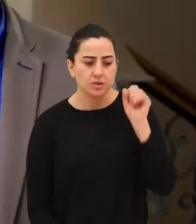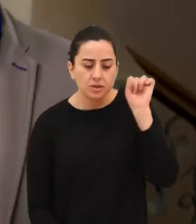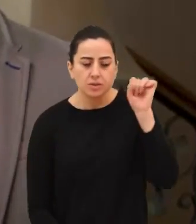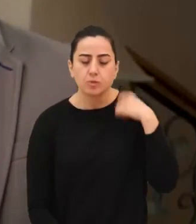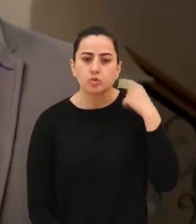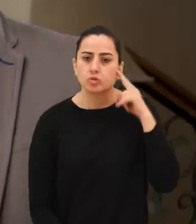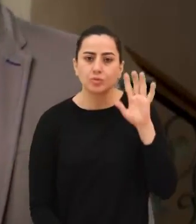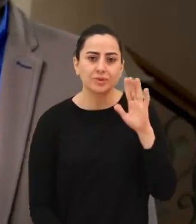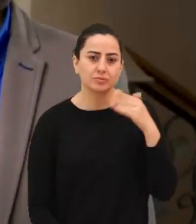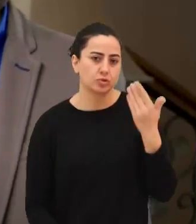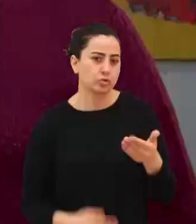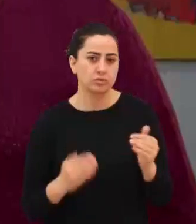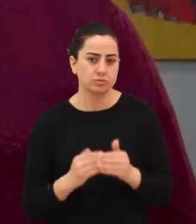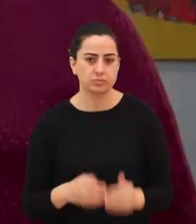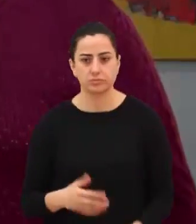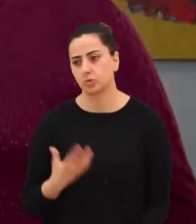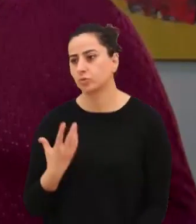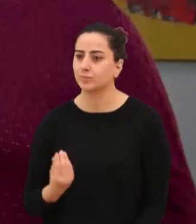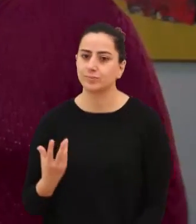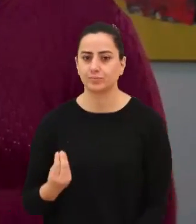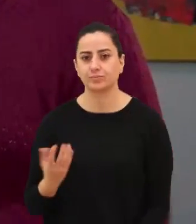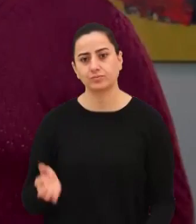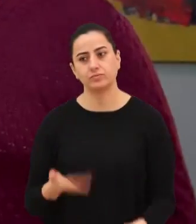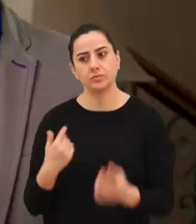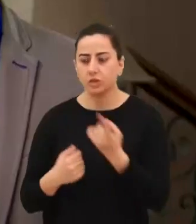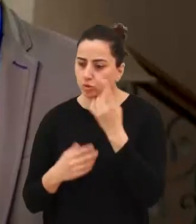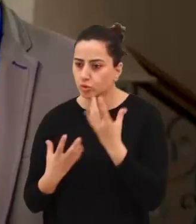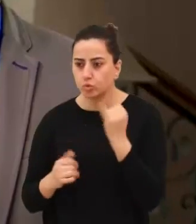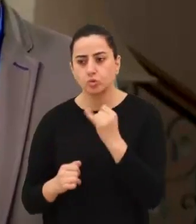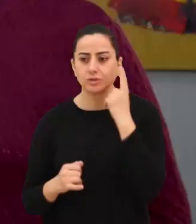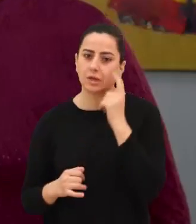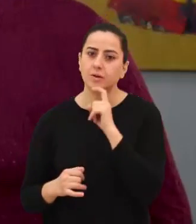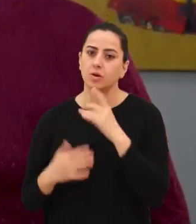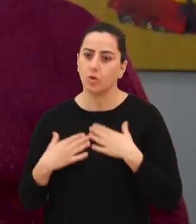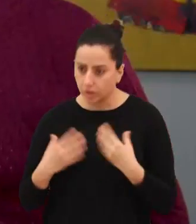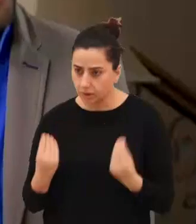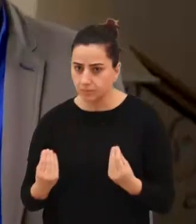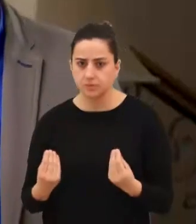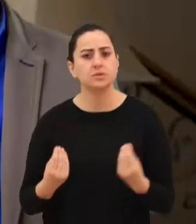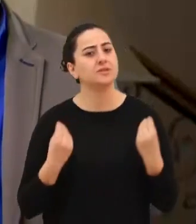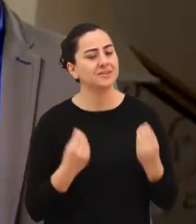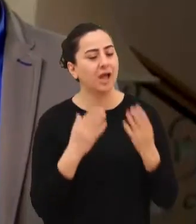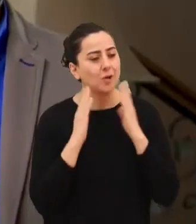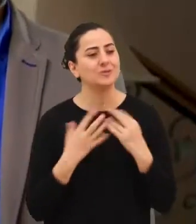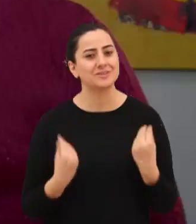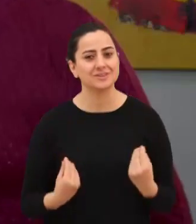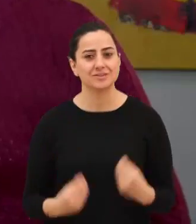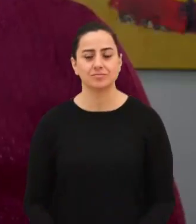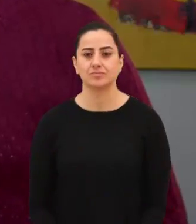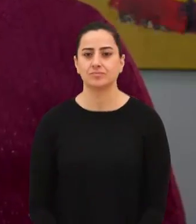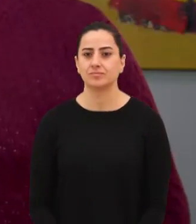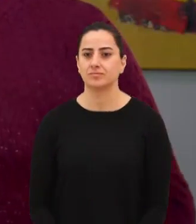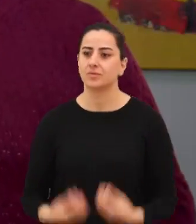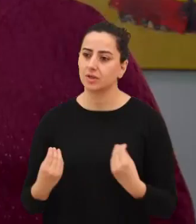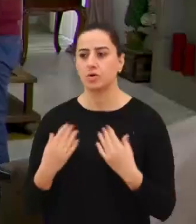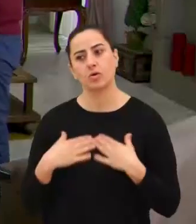tıklattıktan sonra denk gelmiş. Neyse canım, Allah'tan başına bir iş gelmemiş. İyisin değil mi uşağım? Yok, şükür olsun, her şey yakışadı.